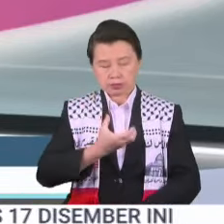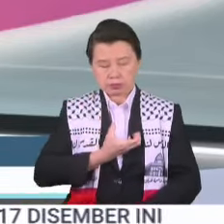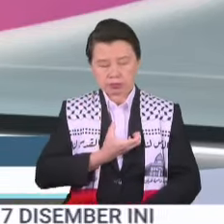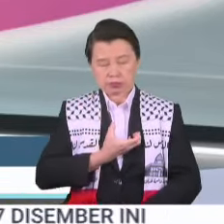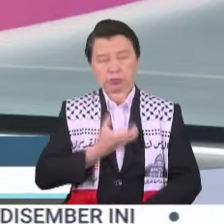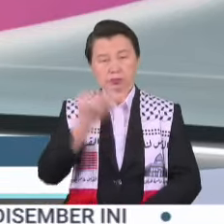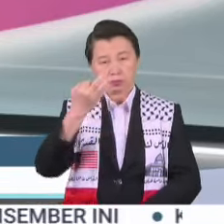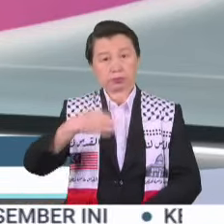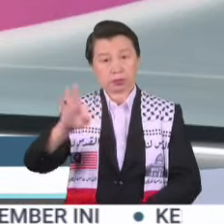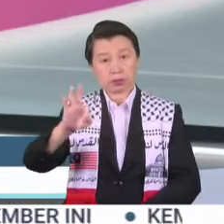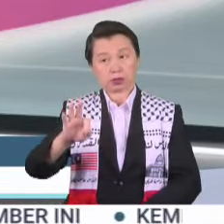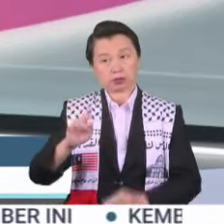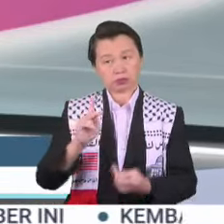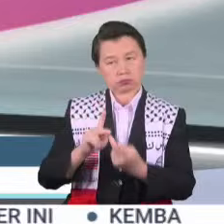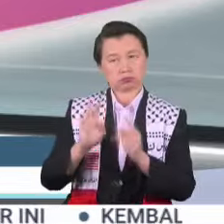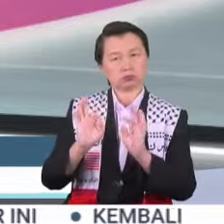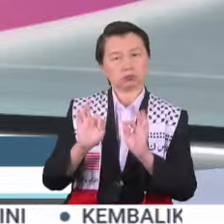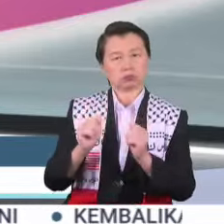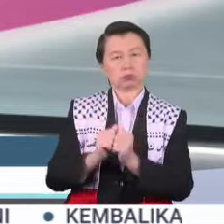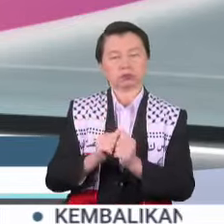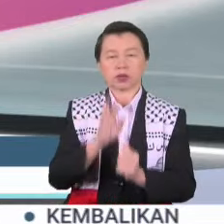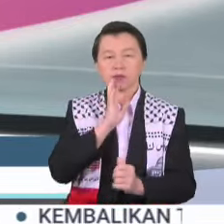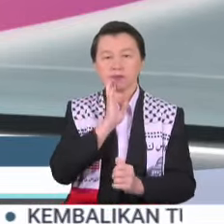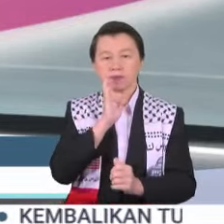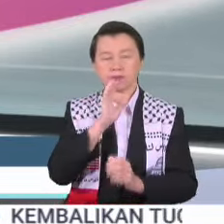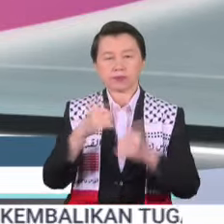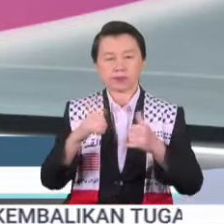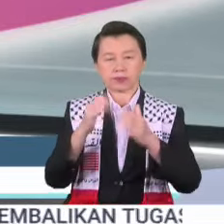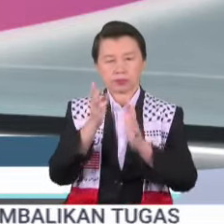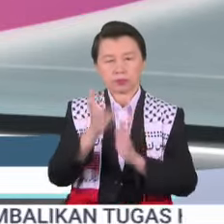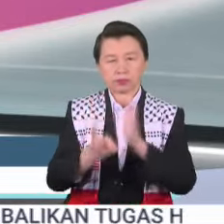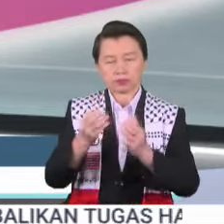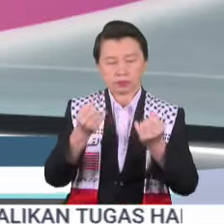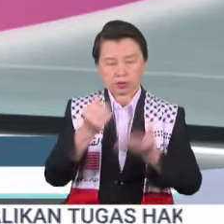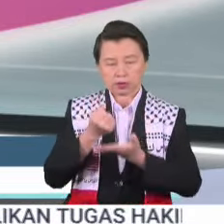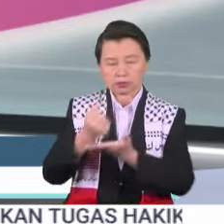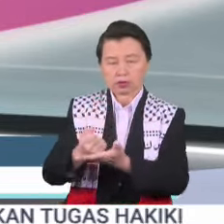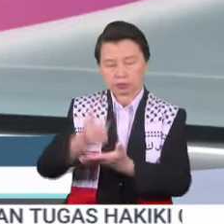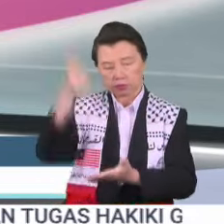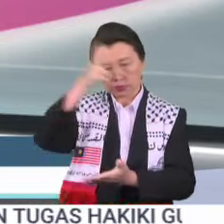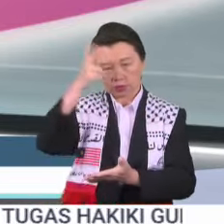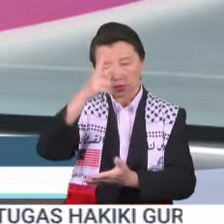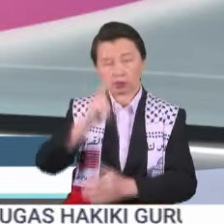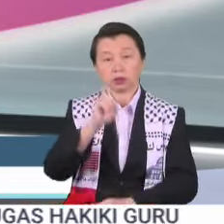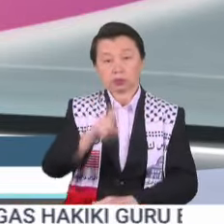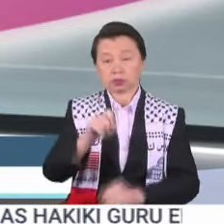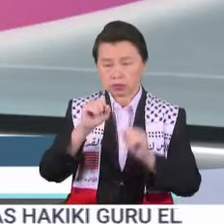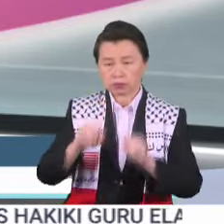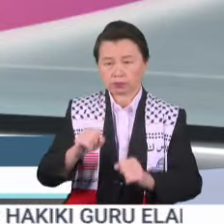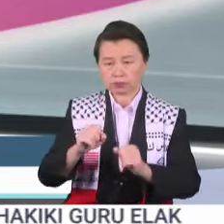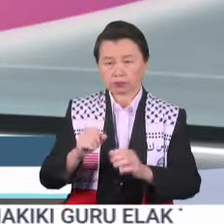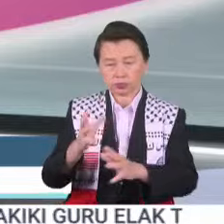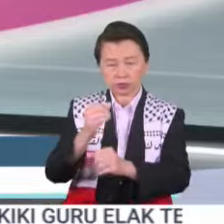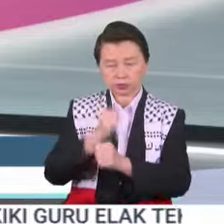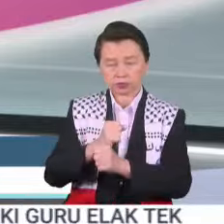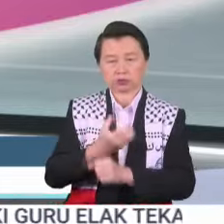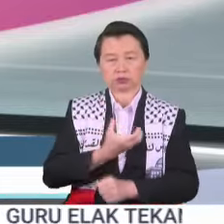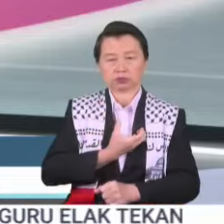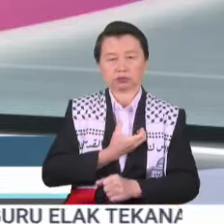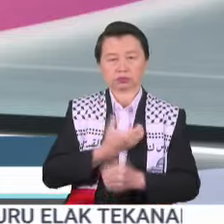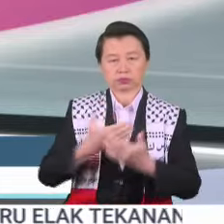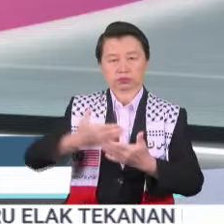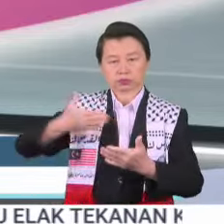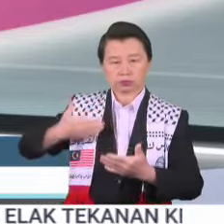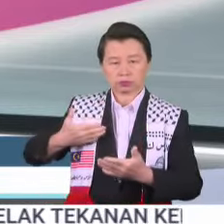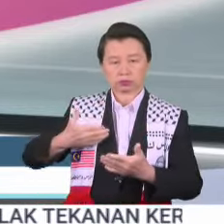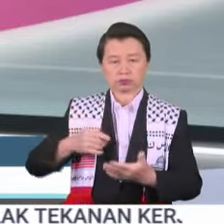Paris 2024 adalah realistik. Jelasnya atlet para kini banyak dibantu oleh kerajaan seharusnya boleh melepasi pencapaian edisi sebelum